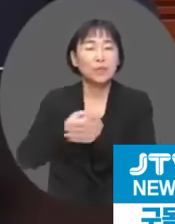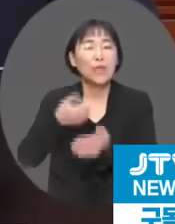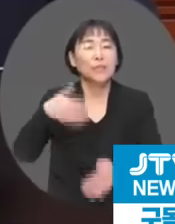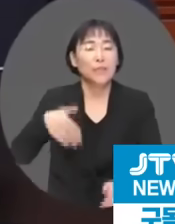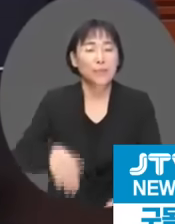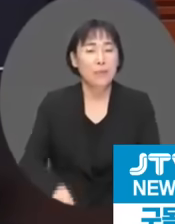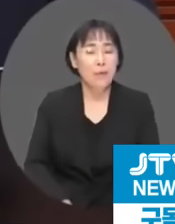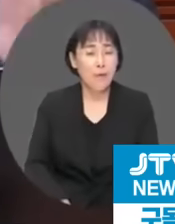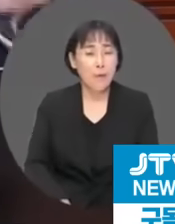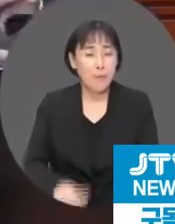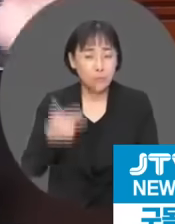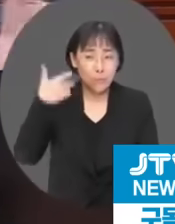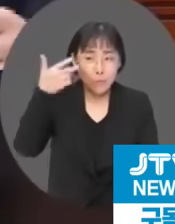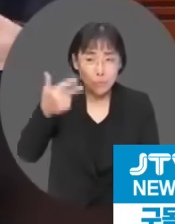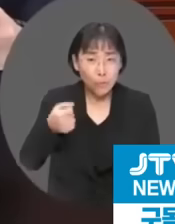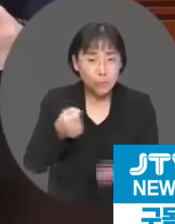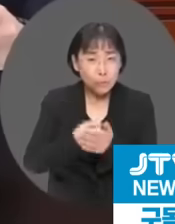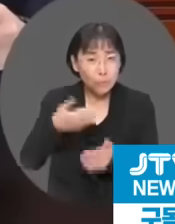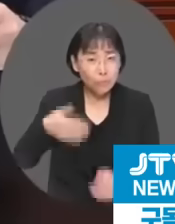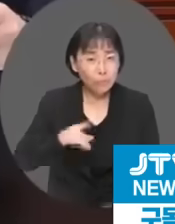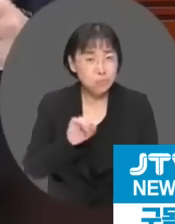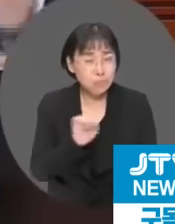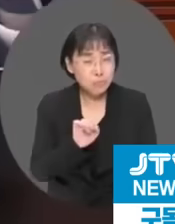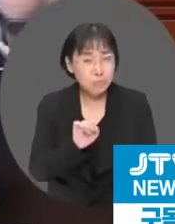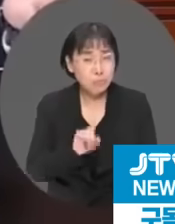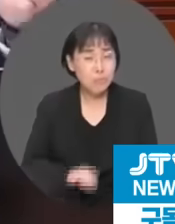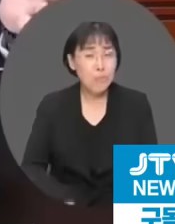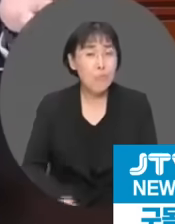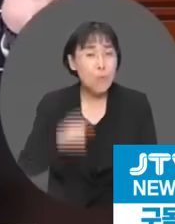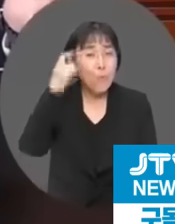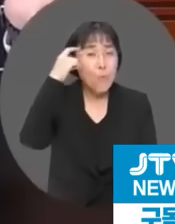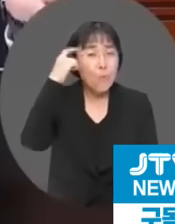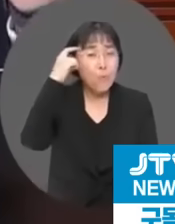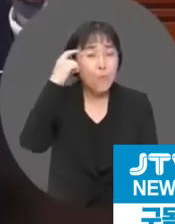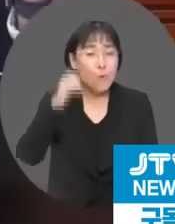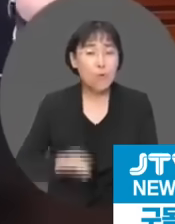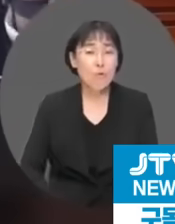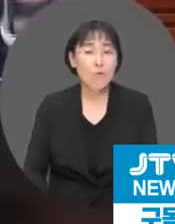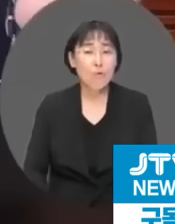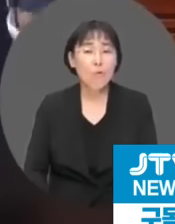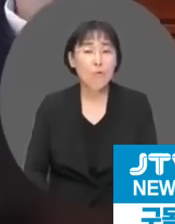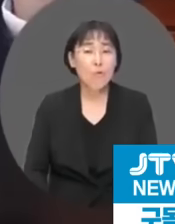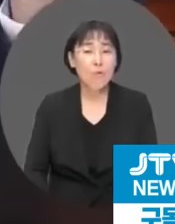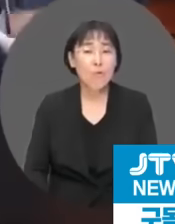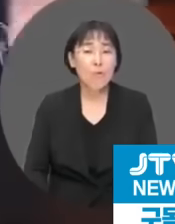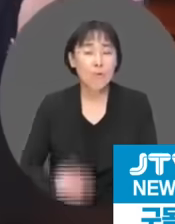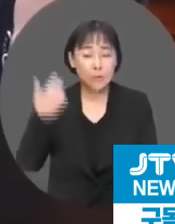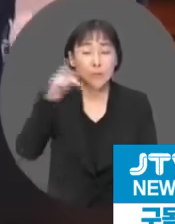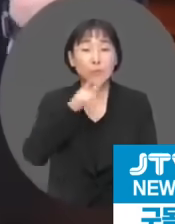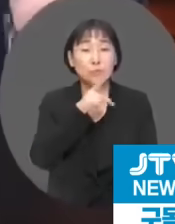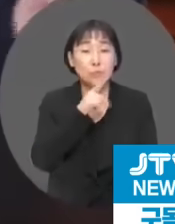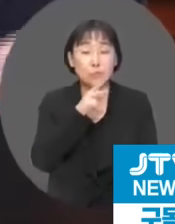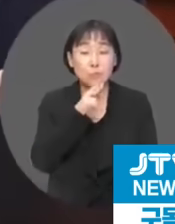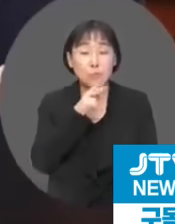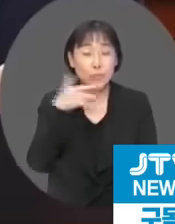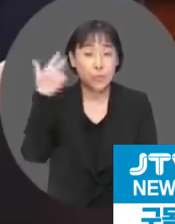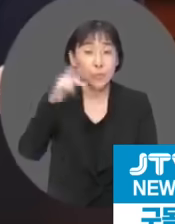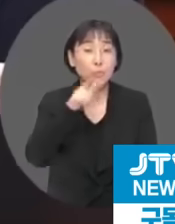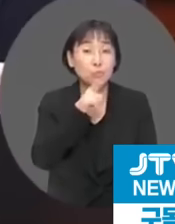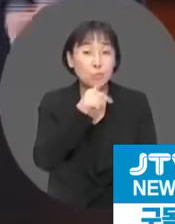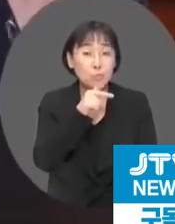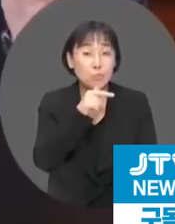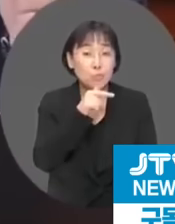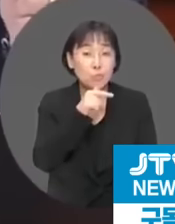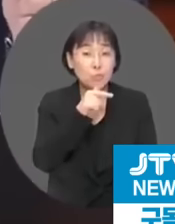겁니까 뭐 뭐 때문에 지금 그렇게 되나요 아니 국회에 나오는 건데 다음 주 월요일 날에 있는 시정